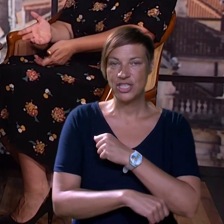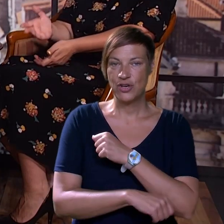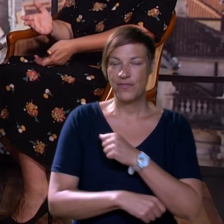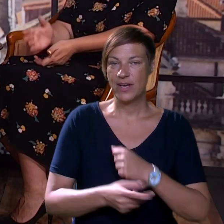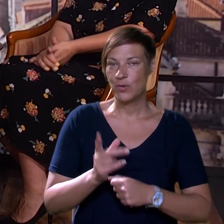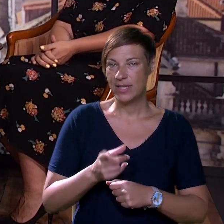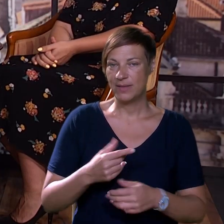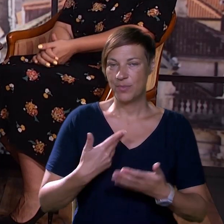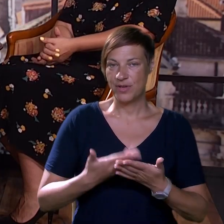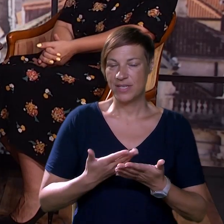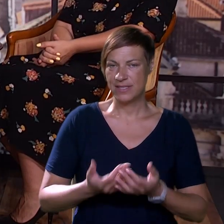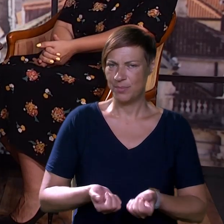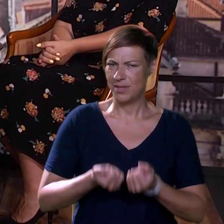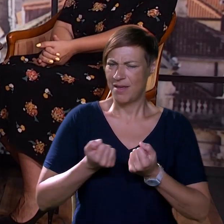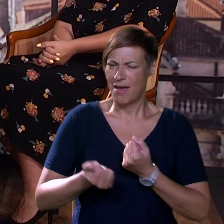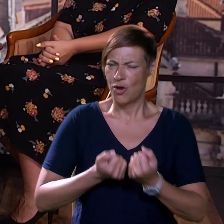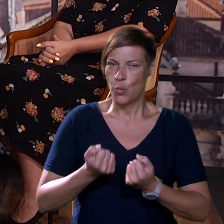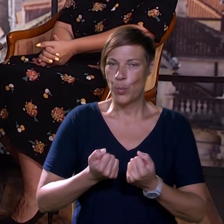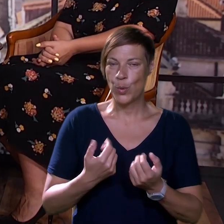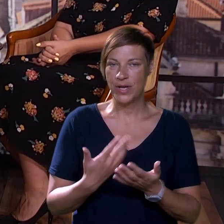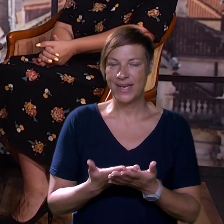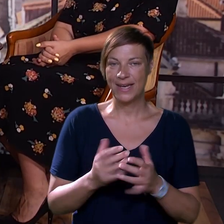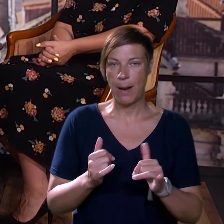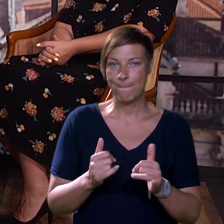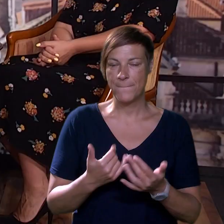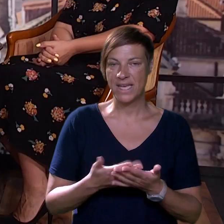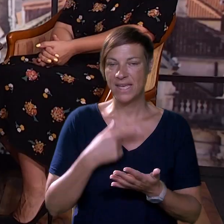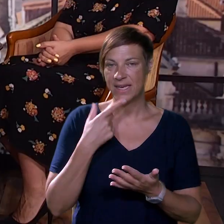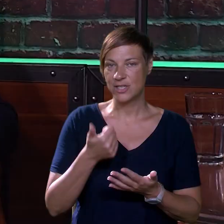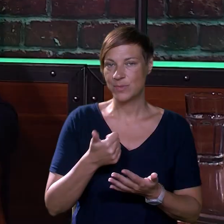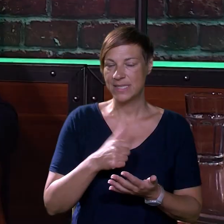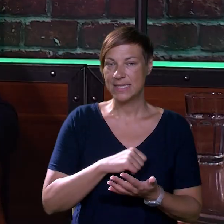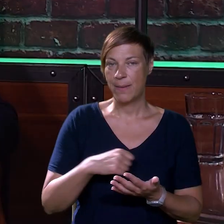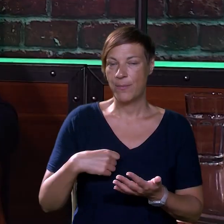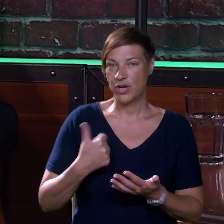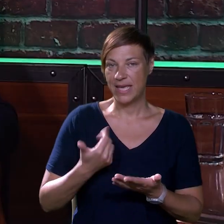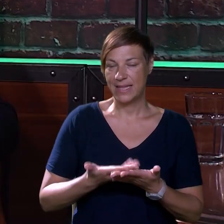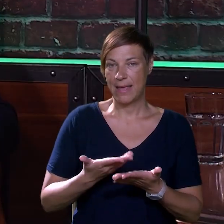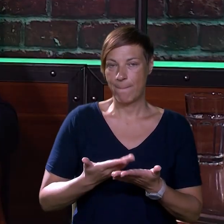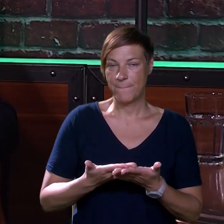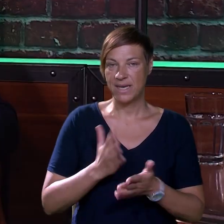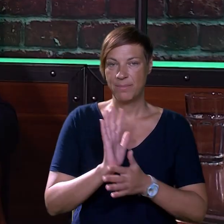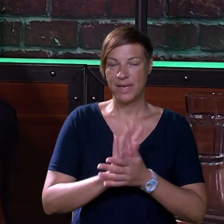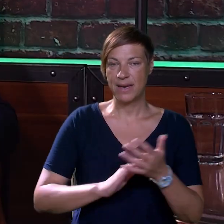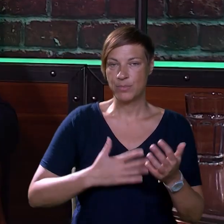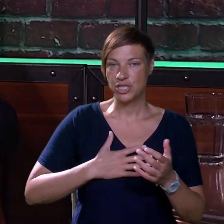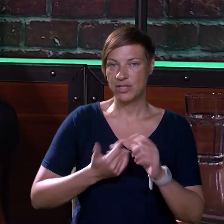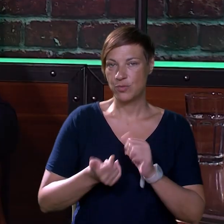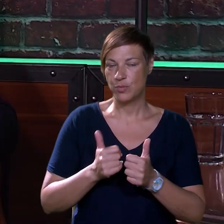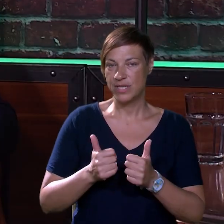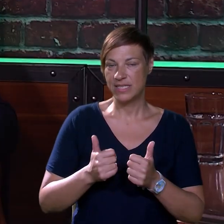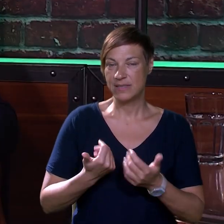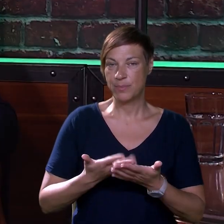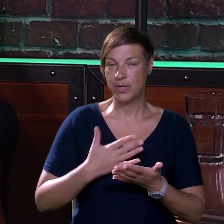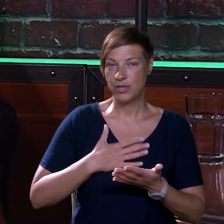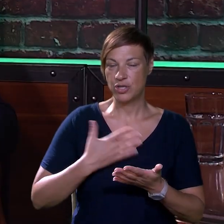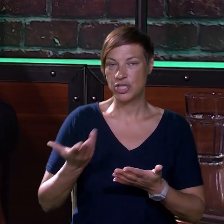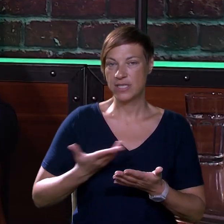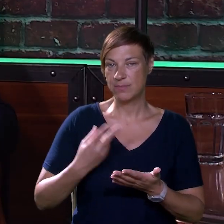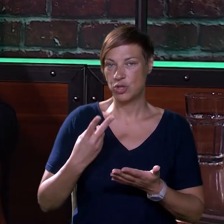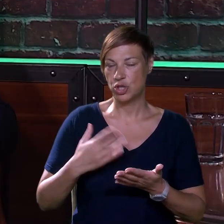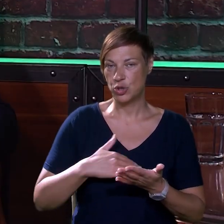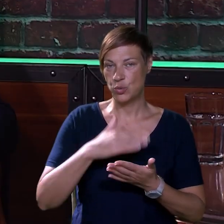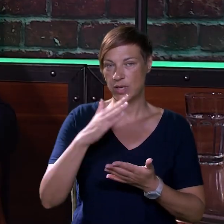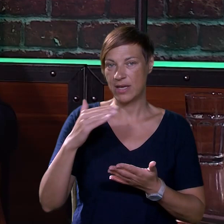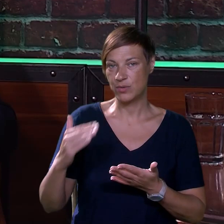fakultet, mora se biti jako, jako uporan. Pa je, evo, reću vam samo jedan primjer. Na početku moje sportske karijere mi smo došli do jedne